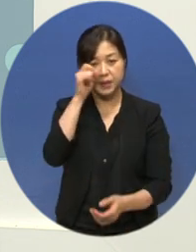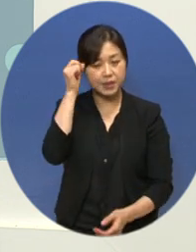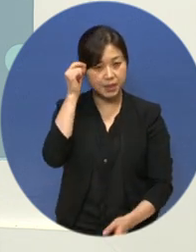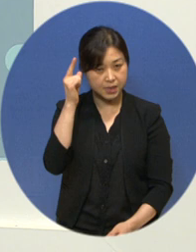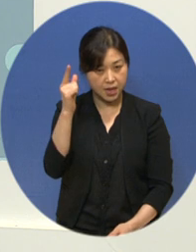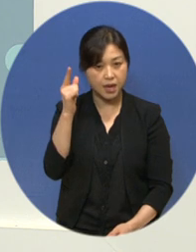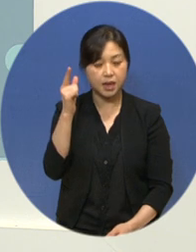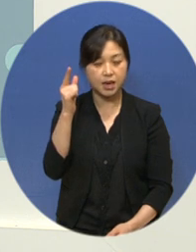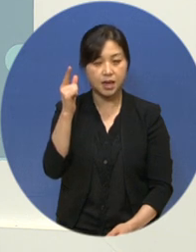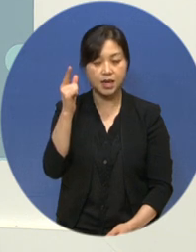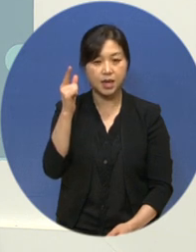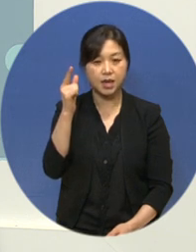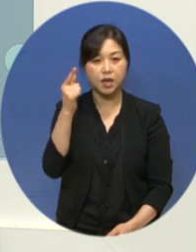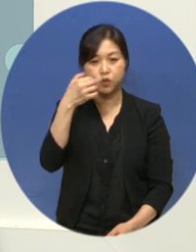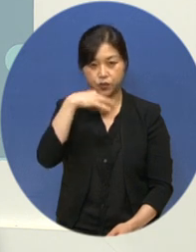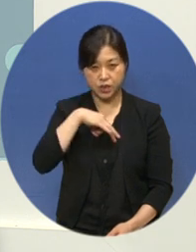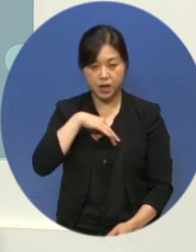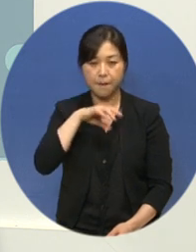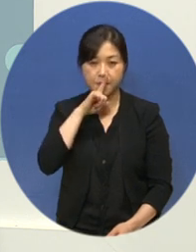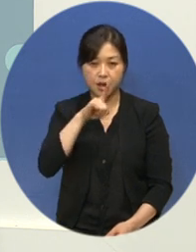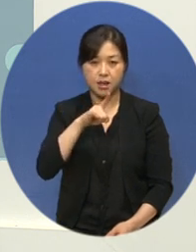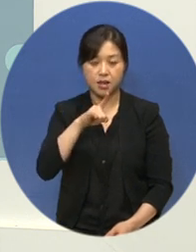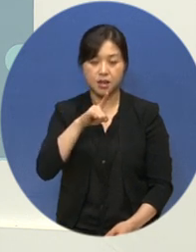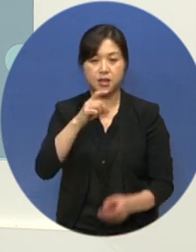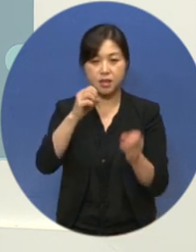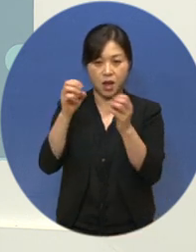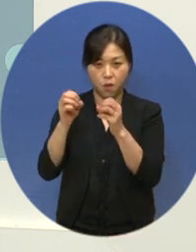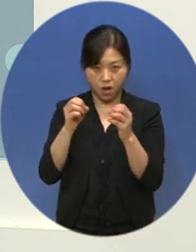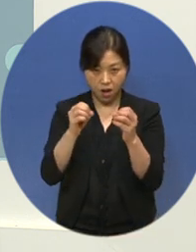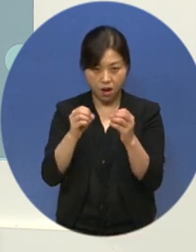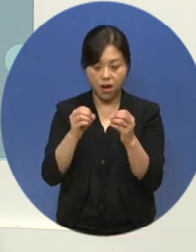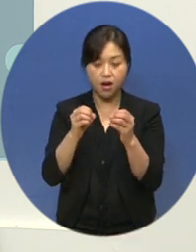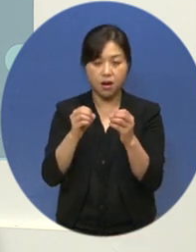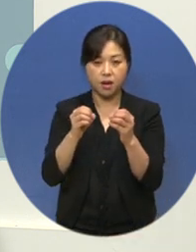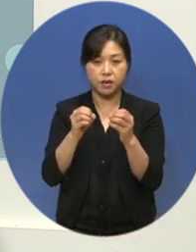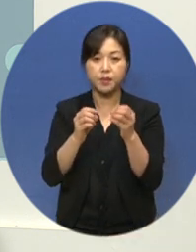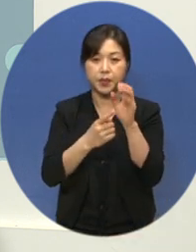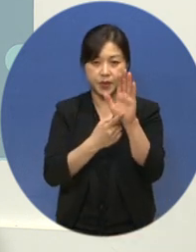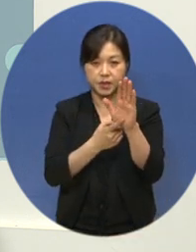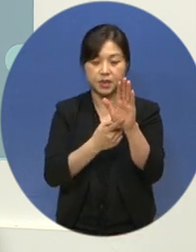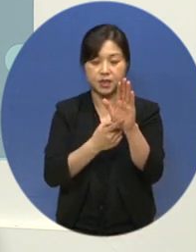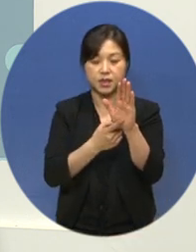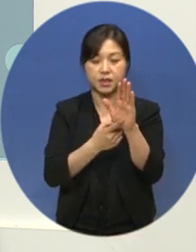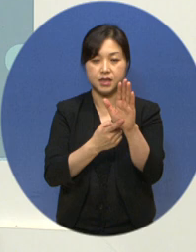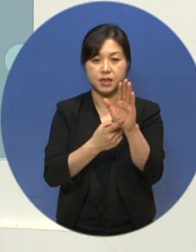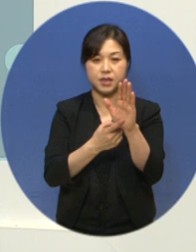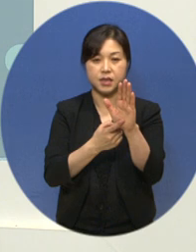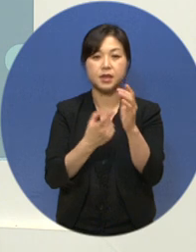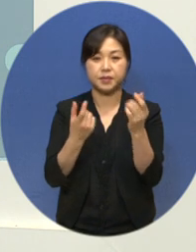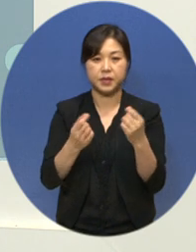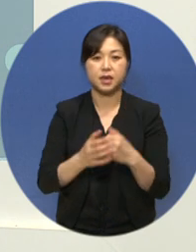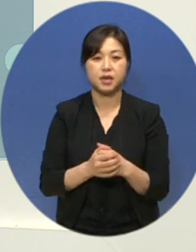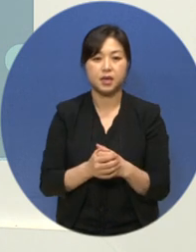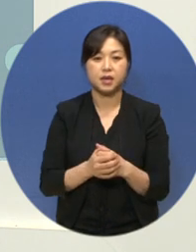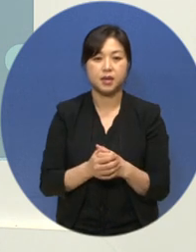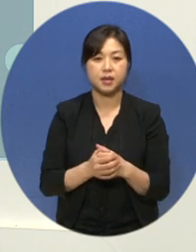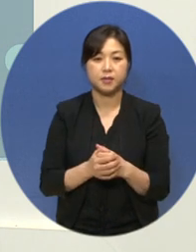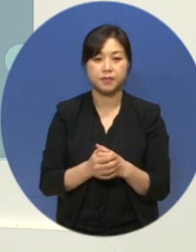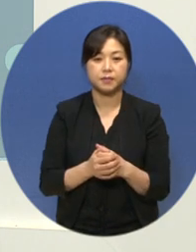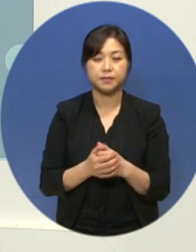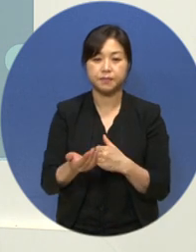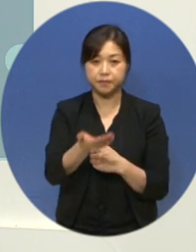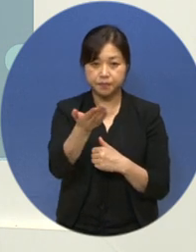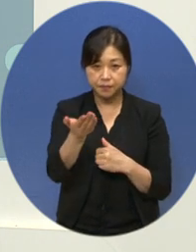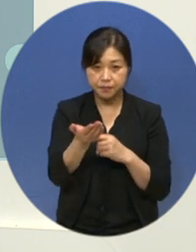지혜가 될 수 있는 유익한 말씀을 전해 드리는 만남의 시간이었습니다 아무쪼록 여러분